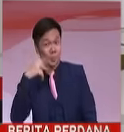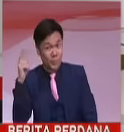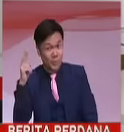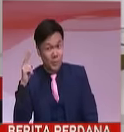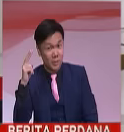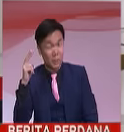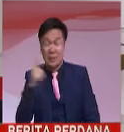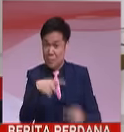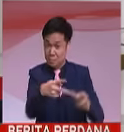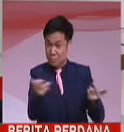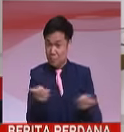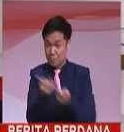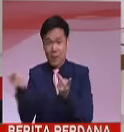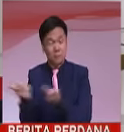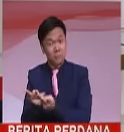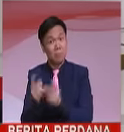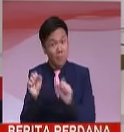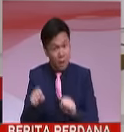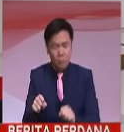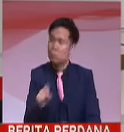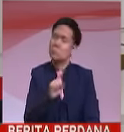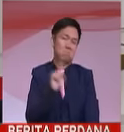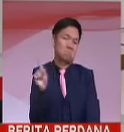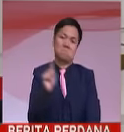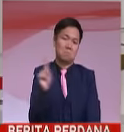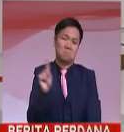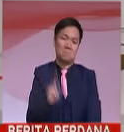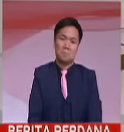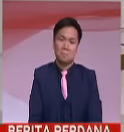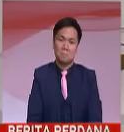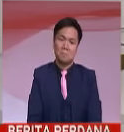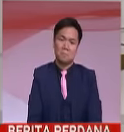kesemua kawasan adalah tidak dibenarkan